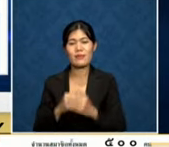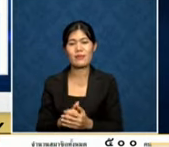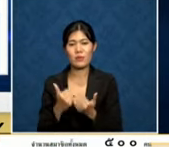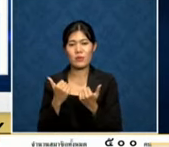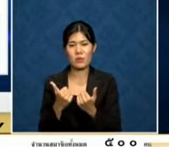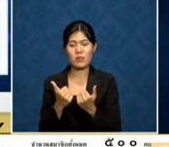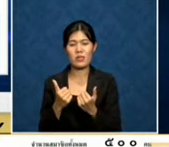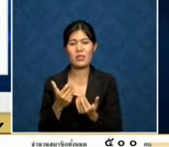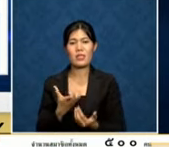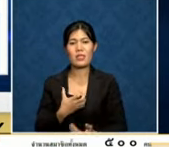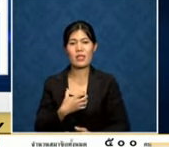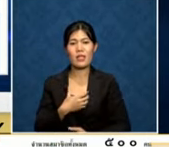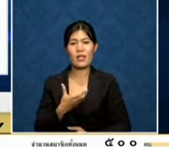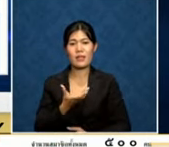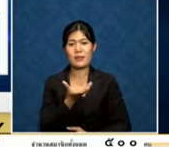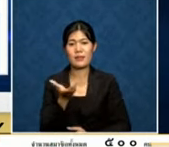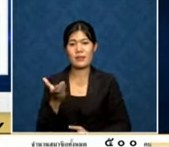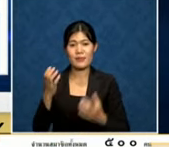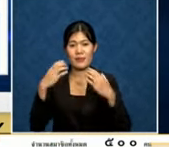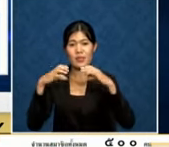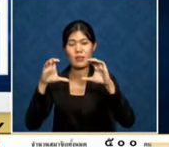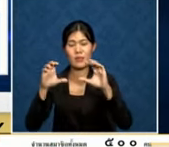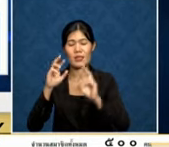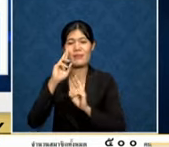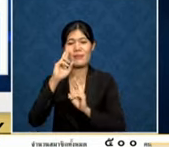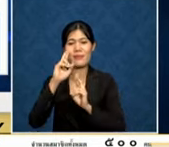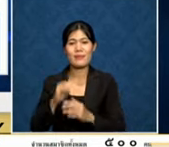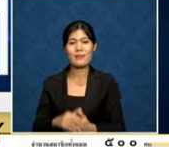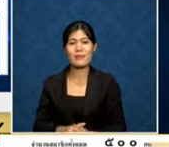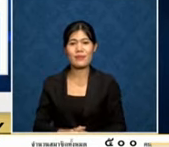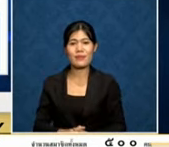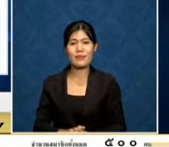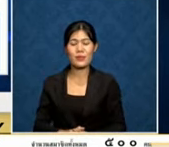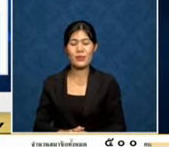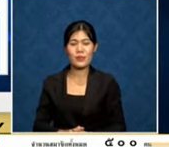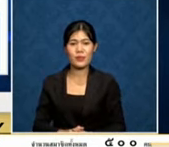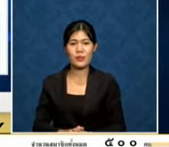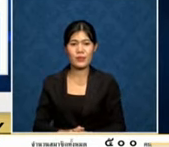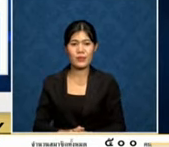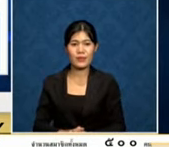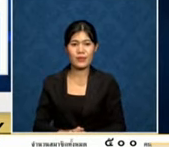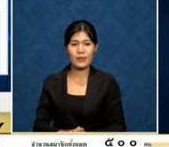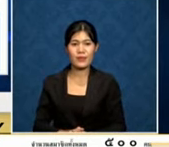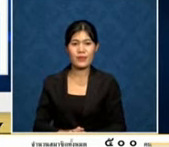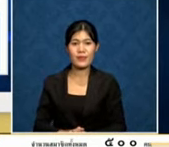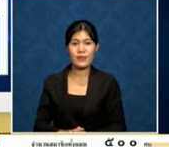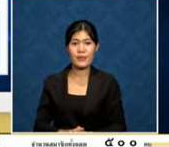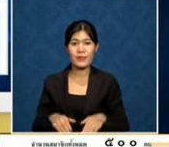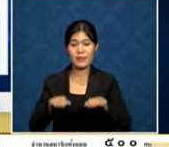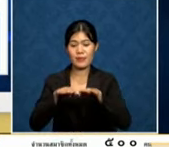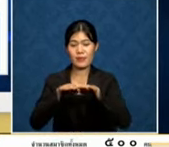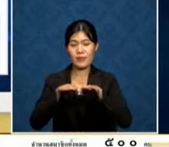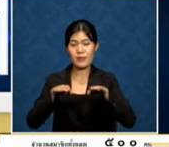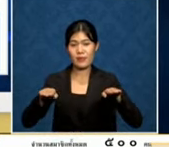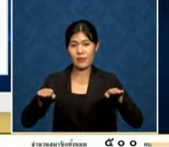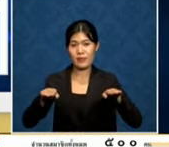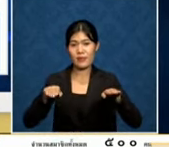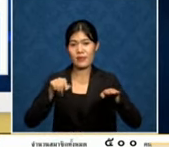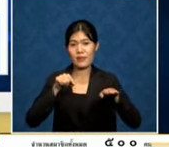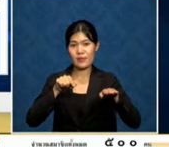ระมัดระวังท่านประธานที่เคารพครับมาตรฐานสากลโดยเฉพาะ